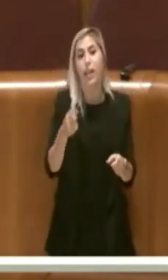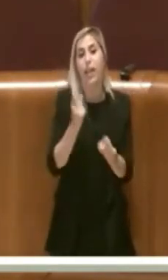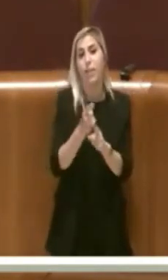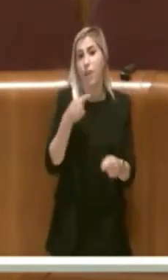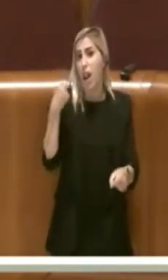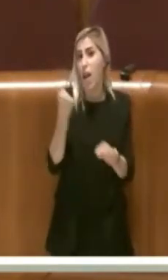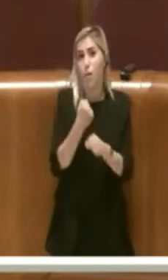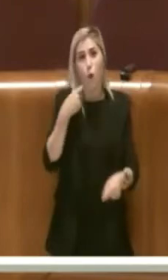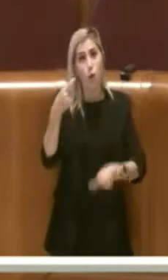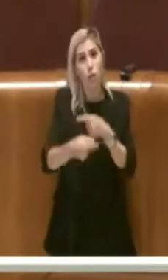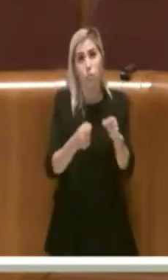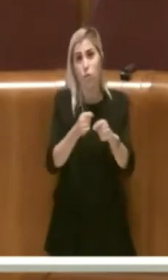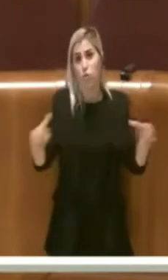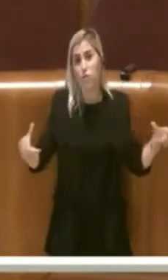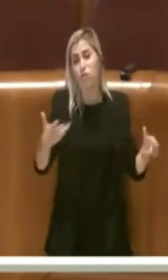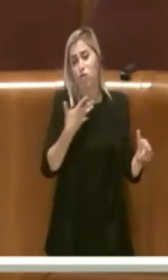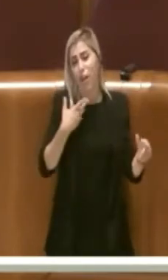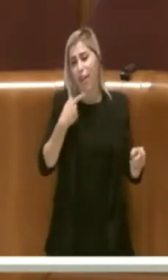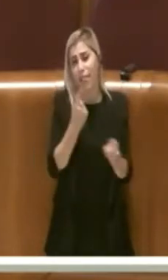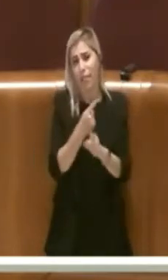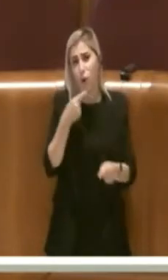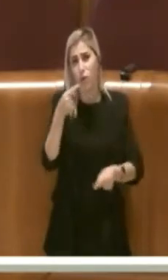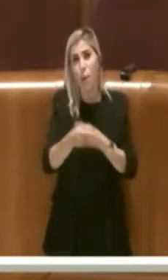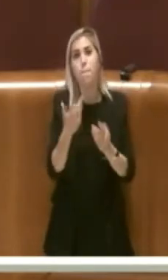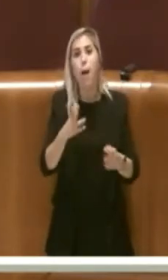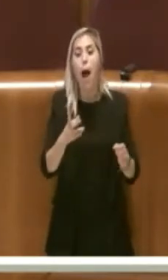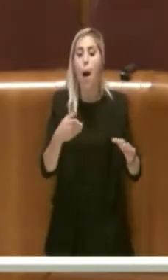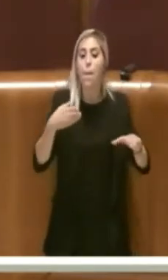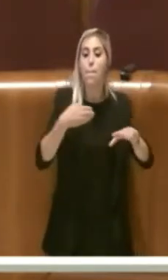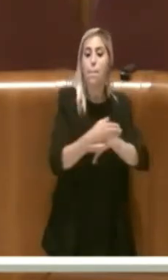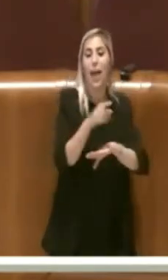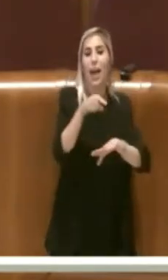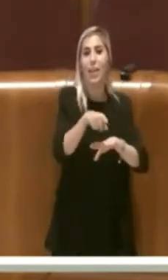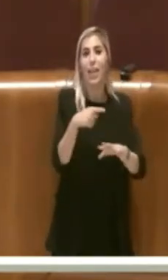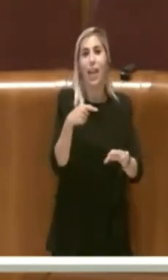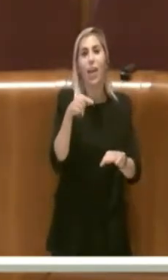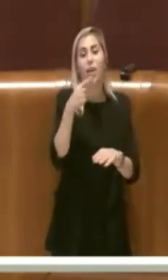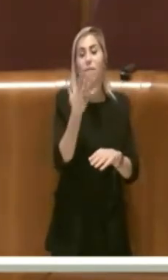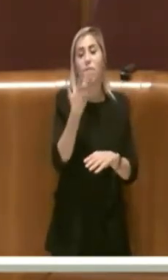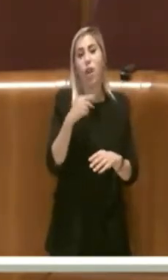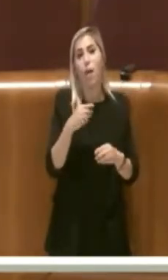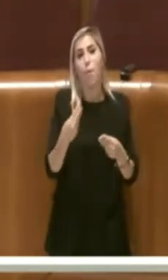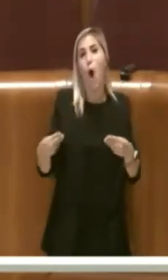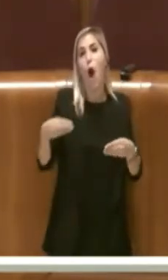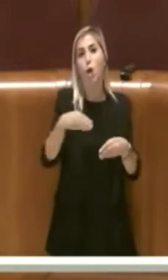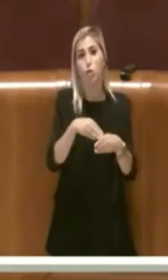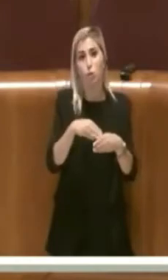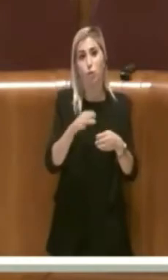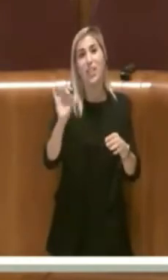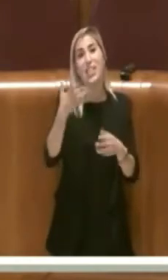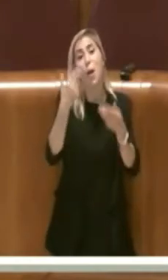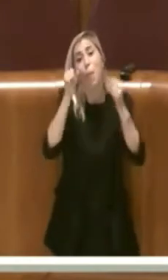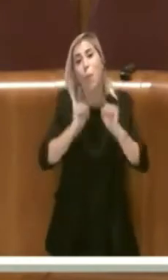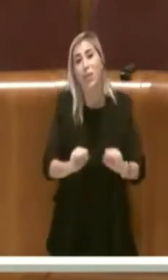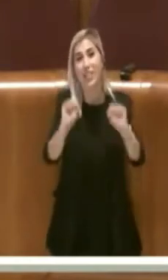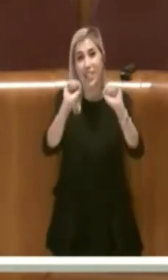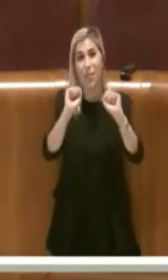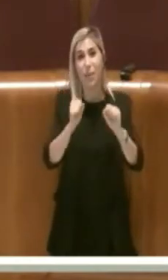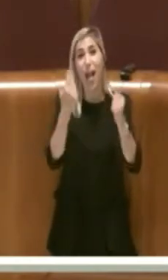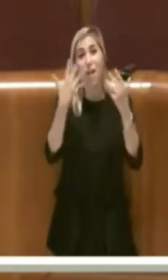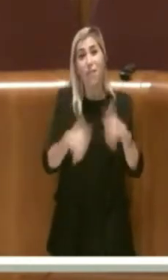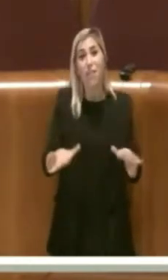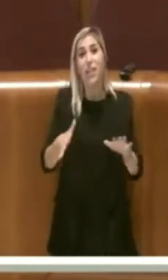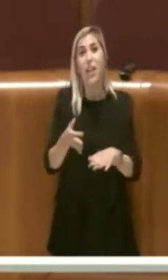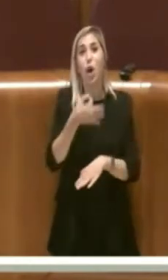città, però questo era un tassello importante che volevamo diciamo inserire, se possibile, a fine